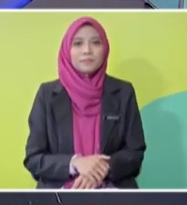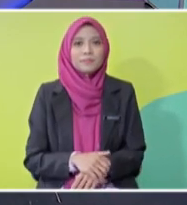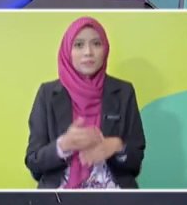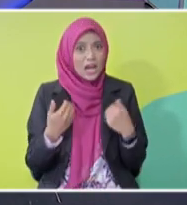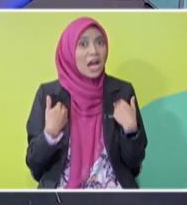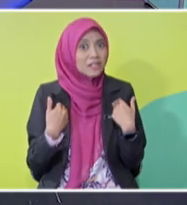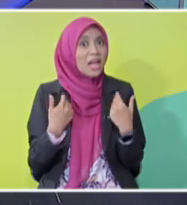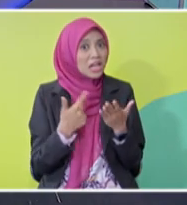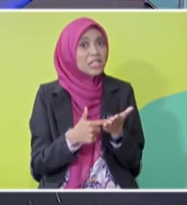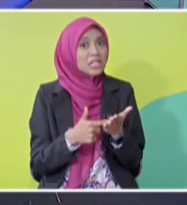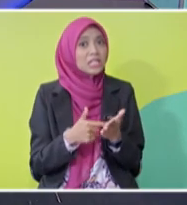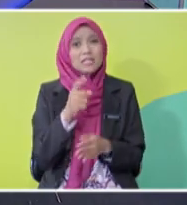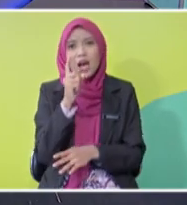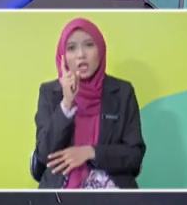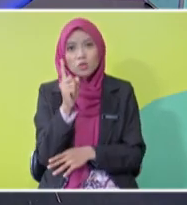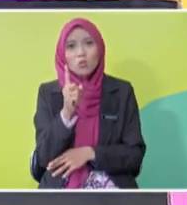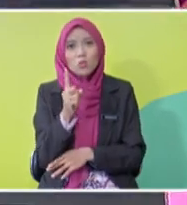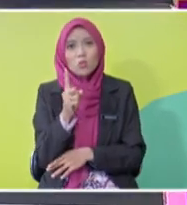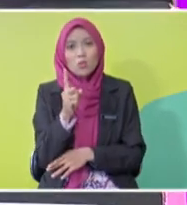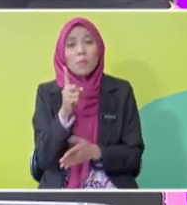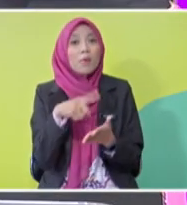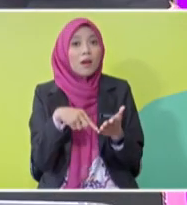Ada lagi satu lagi yaitu